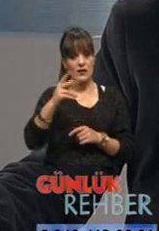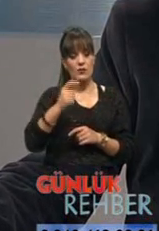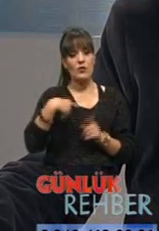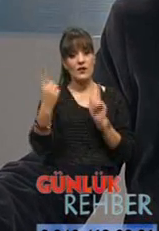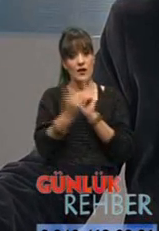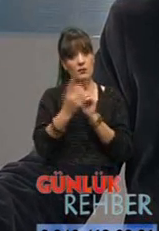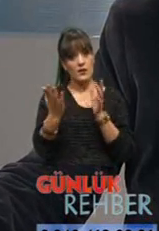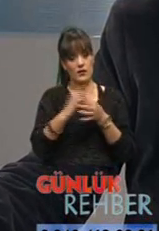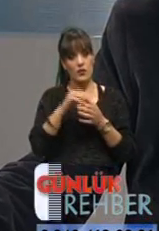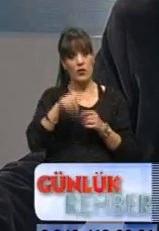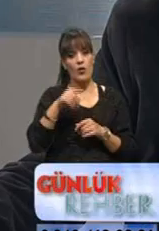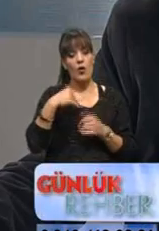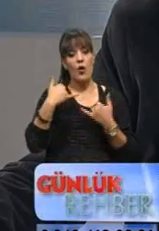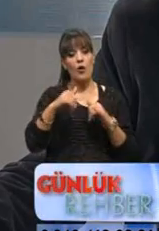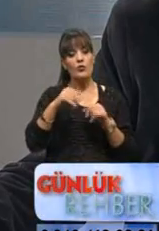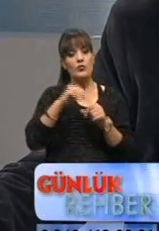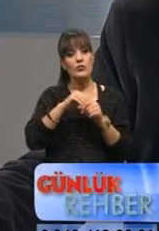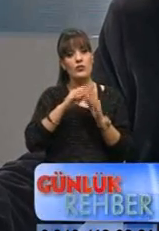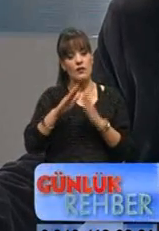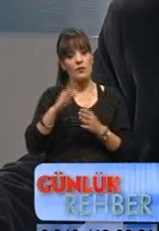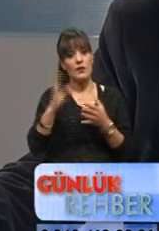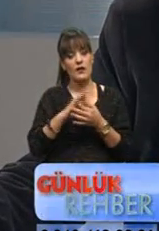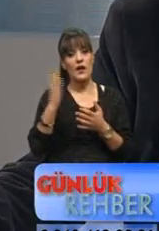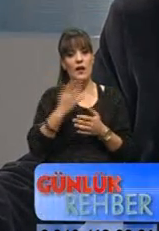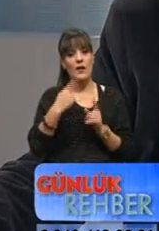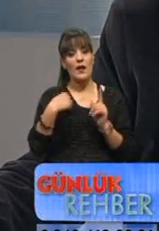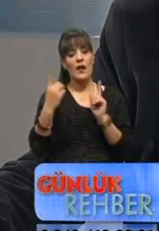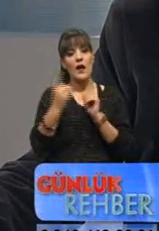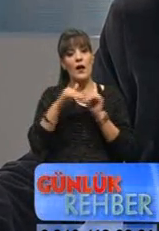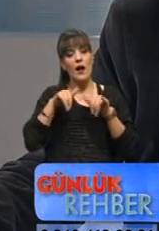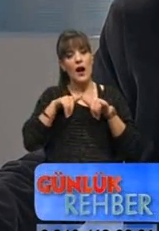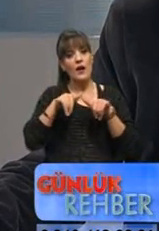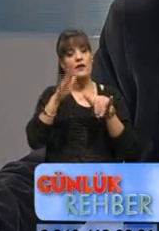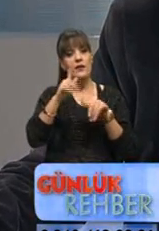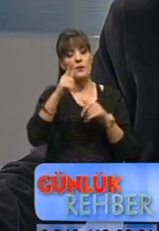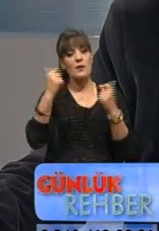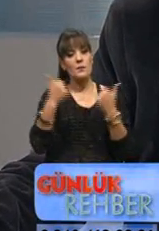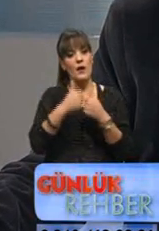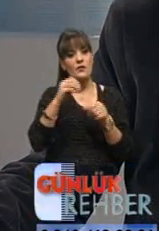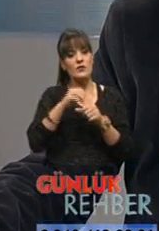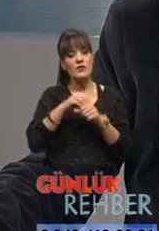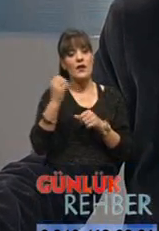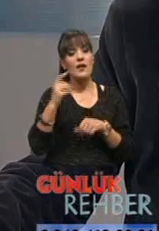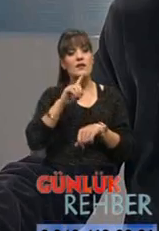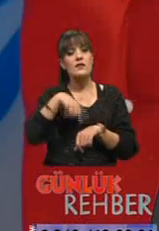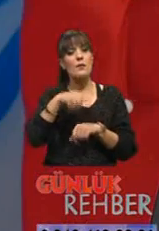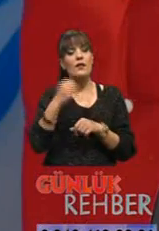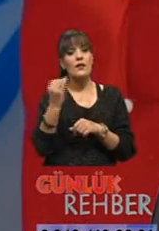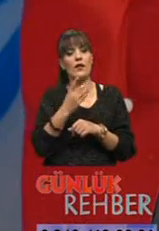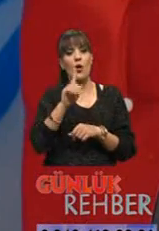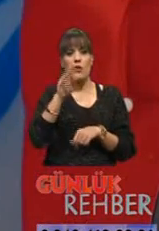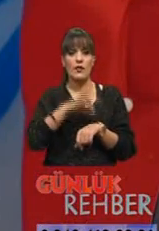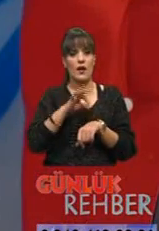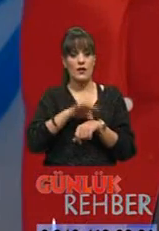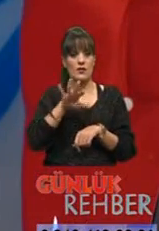ilgili. Evet. Yani oyun stilinizle de ilgili. Eğer ama başa baş giden bir müsabakada, bir sette ne kadar sürüyor? 10